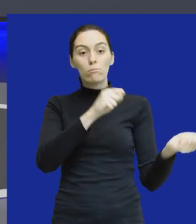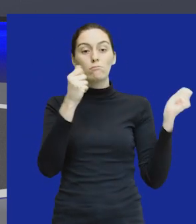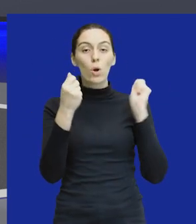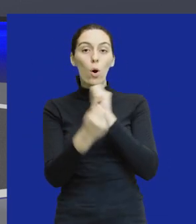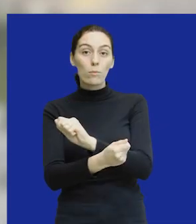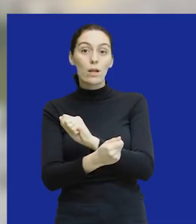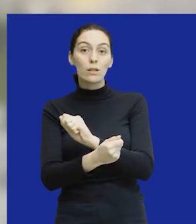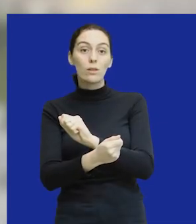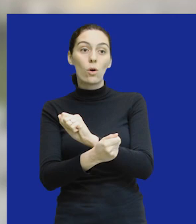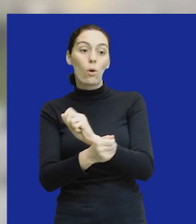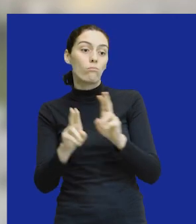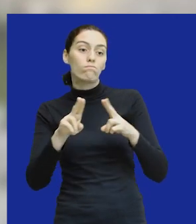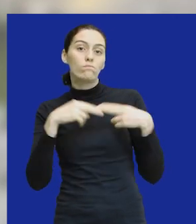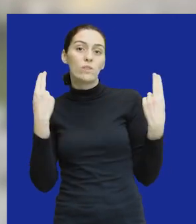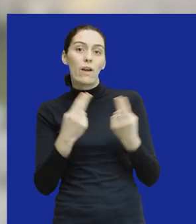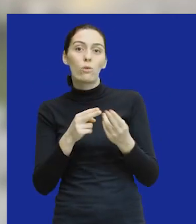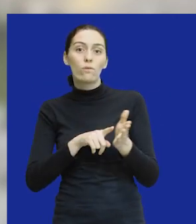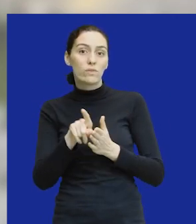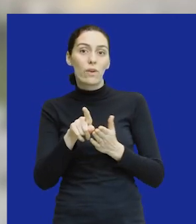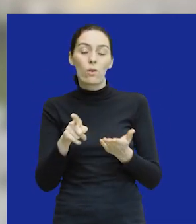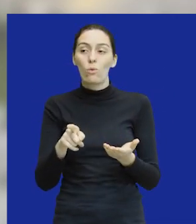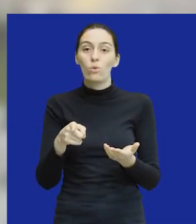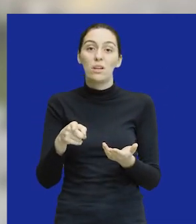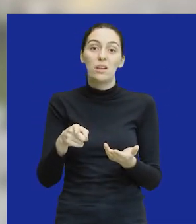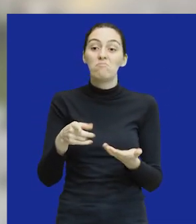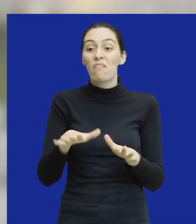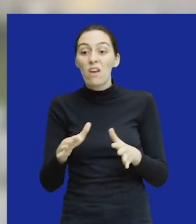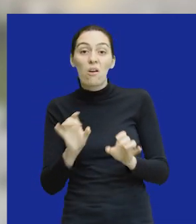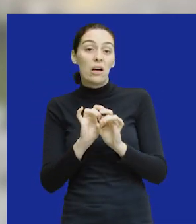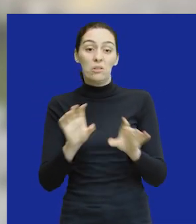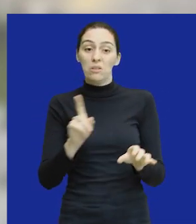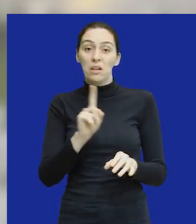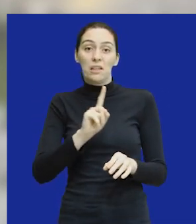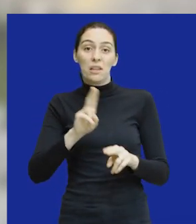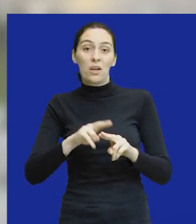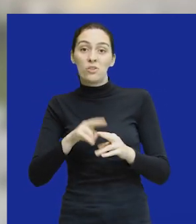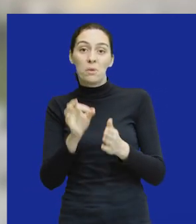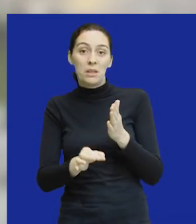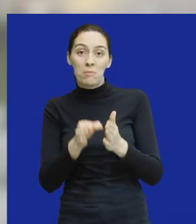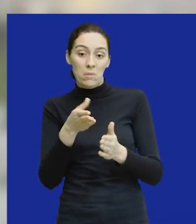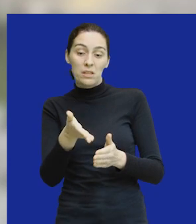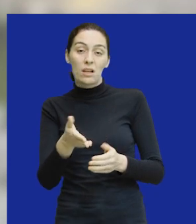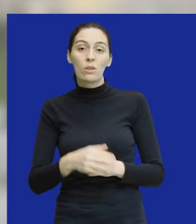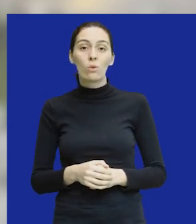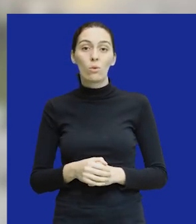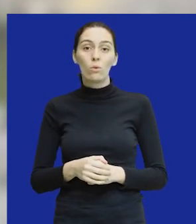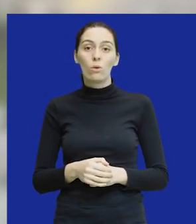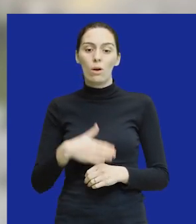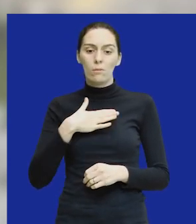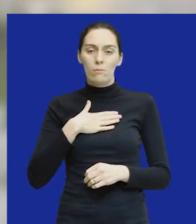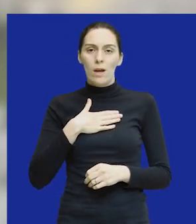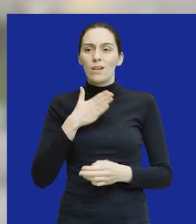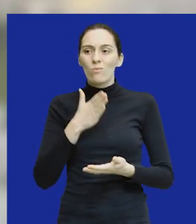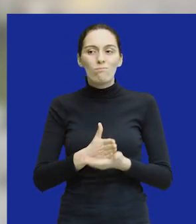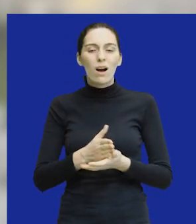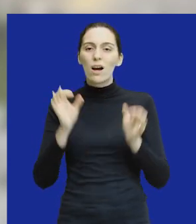prenamijenjena je u svjetovne svrhe i pitanje je hoće li ikada više u njoj biti išta služeno i kakva sveta misa, i to me baš